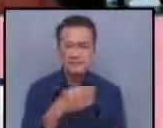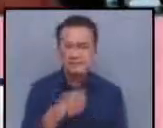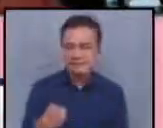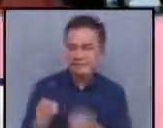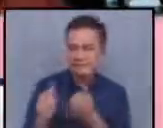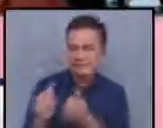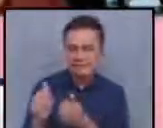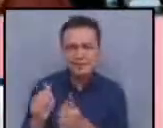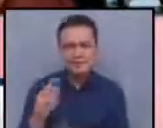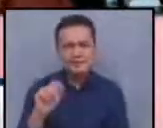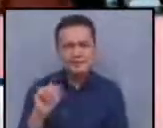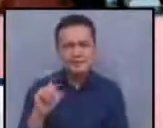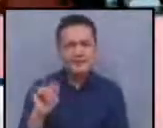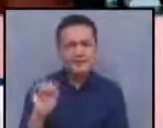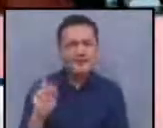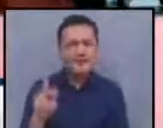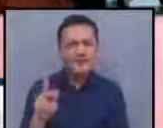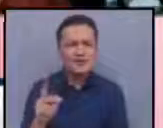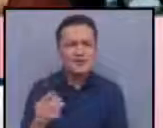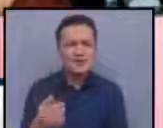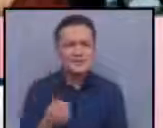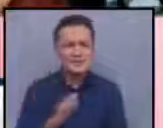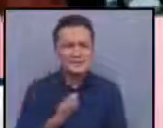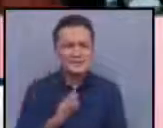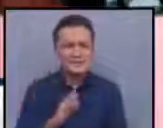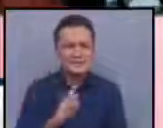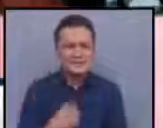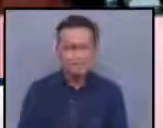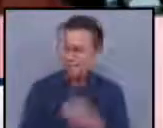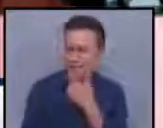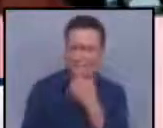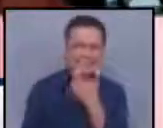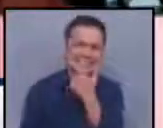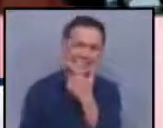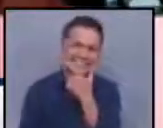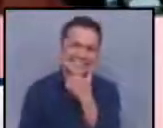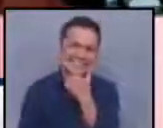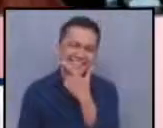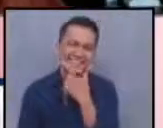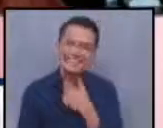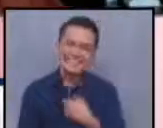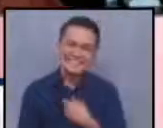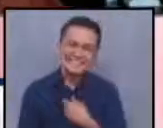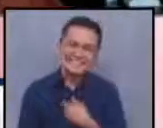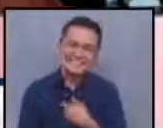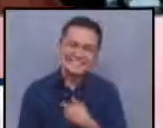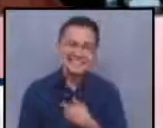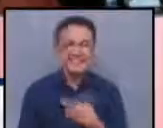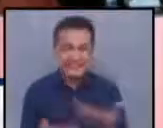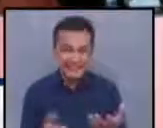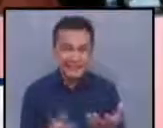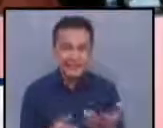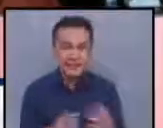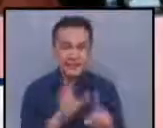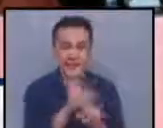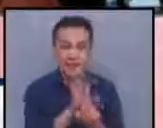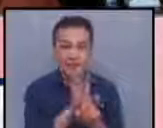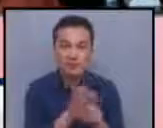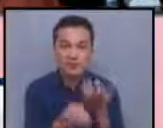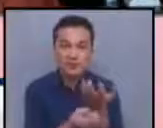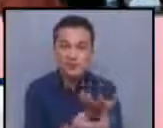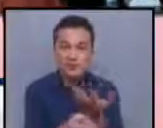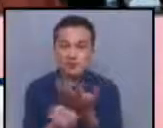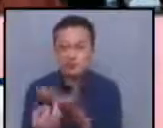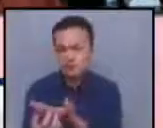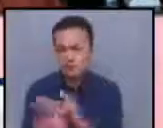Tapos, pag-sarili ko, natatawa ako. Tapos, ayun na nga, nauso na mga luto-luto. So, sabi ko, bakit hindi kaya ako